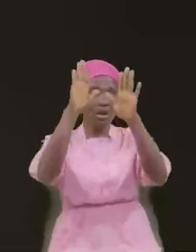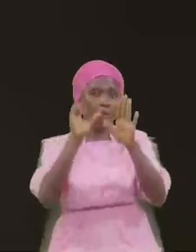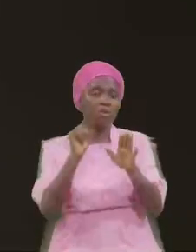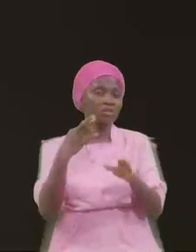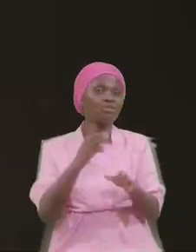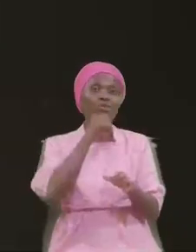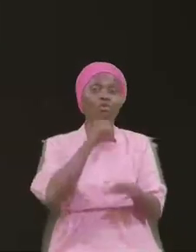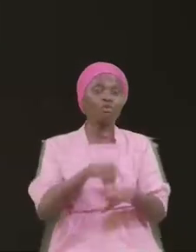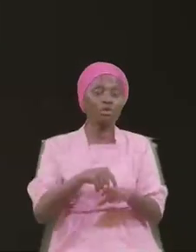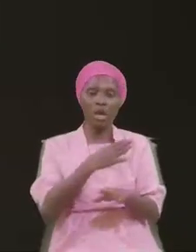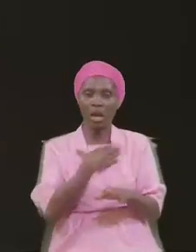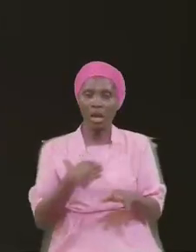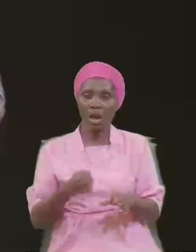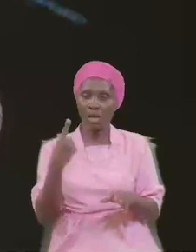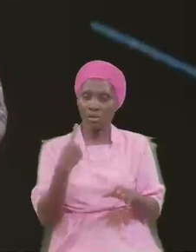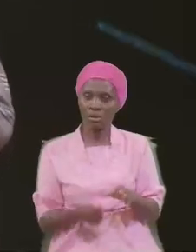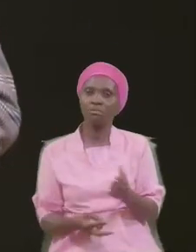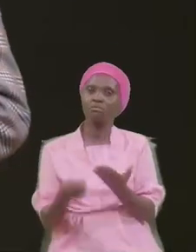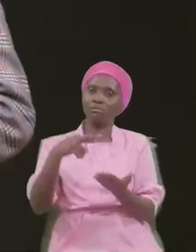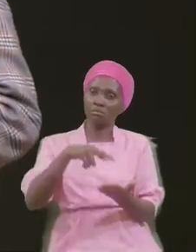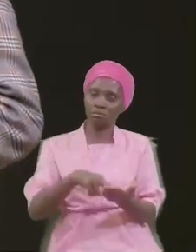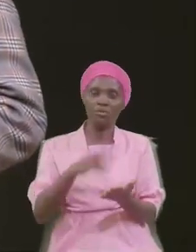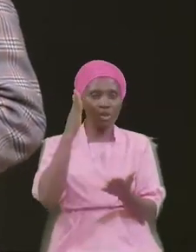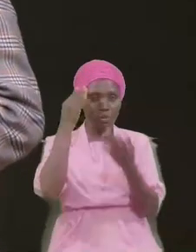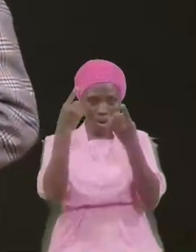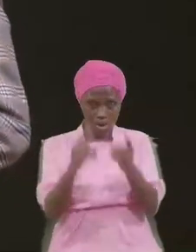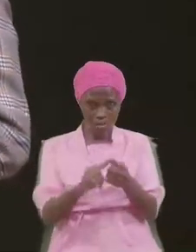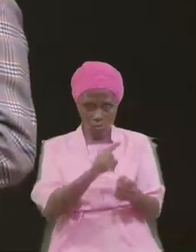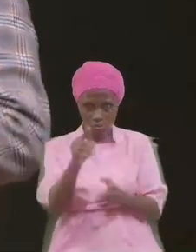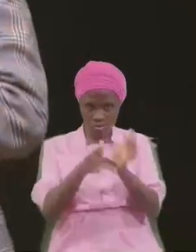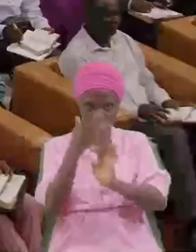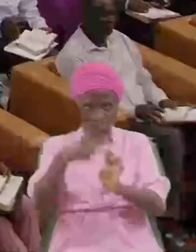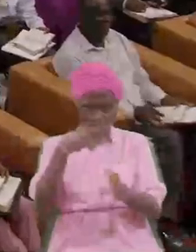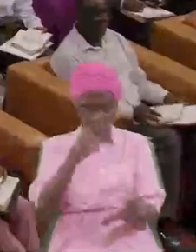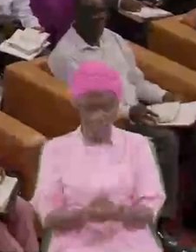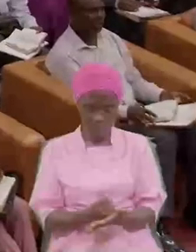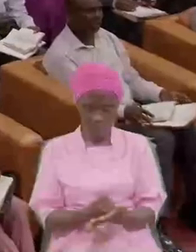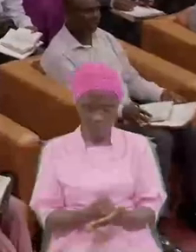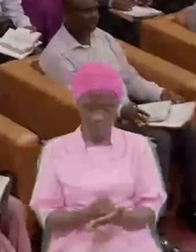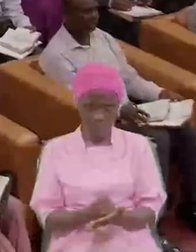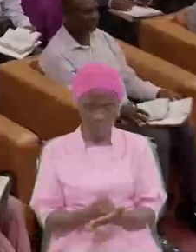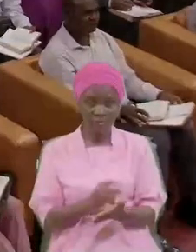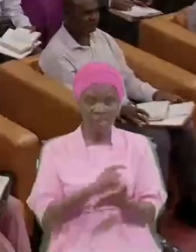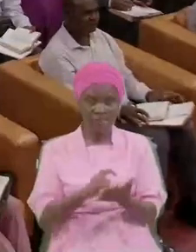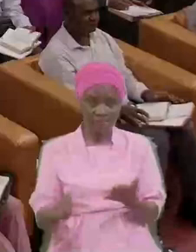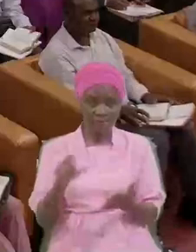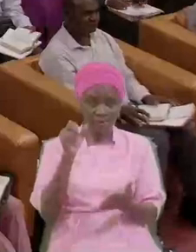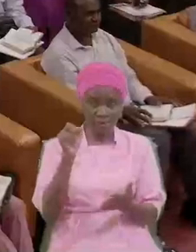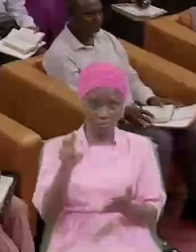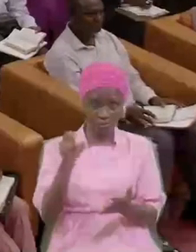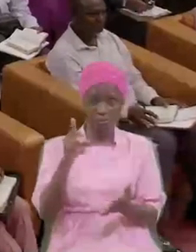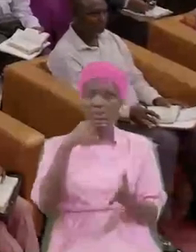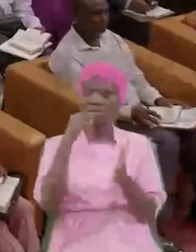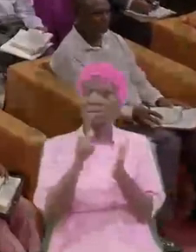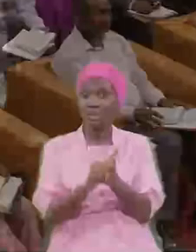merveilles d'autrefois. Il y aura une répétition dans votre vie au nom de Jésus-Christ. Le verset